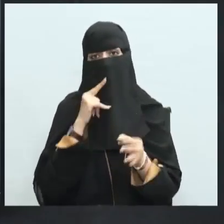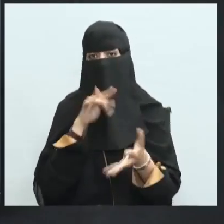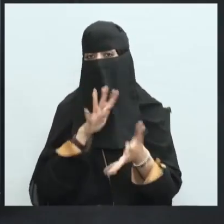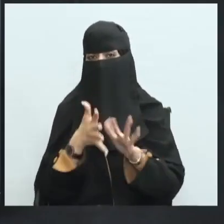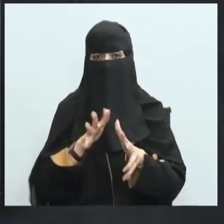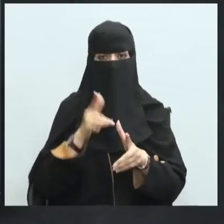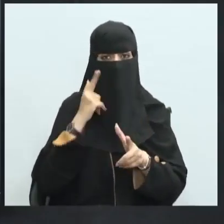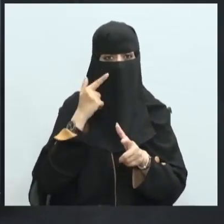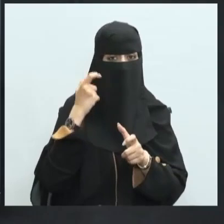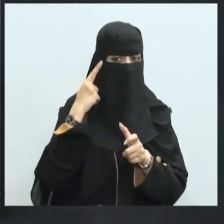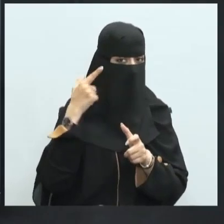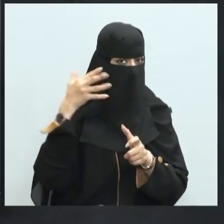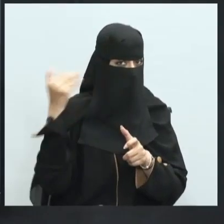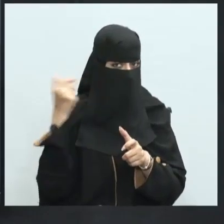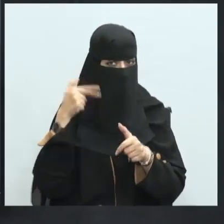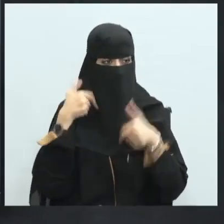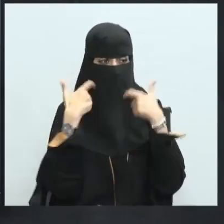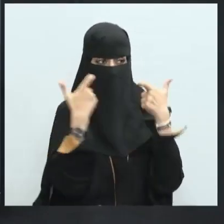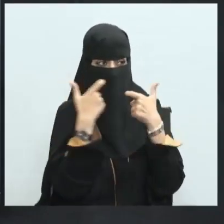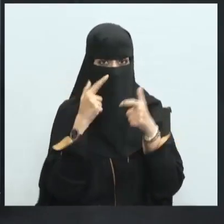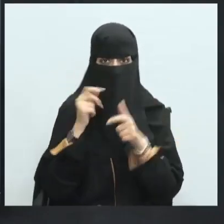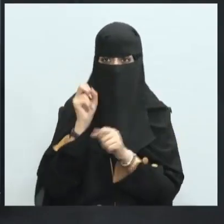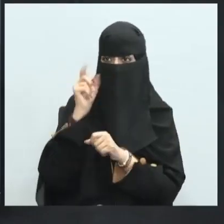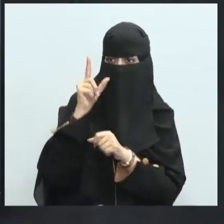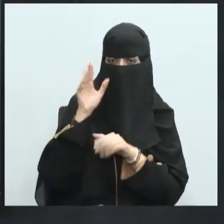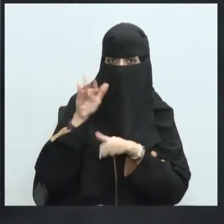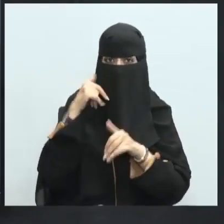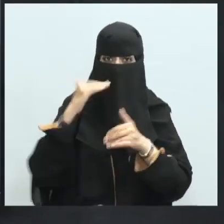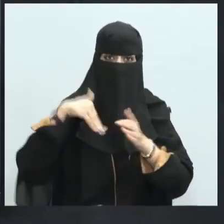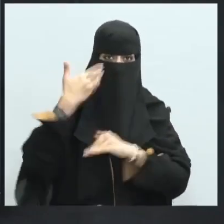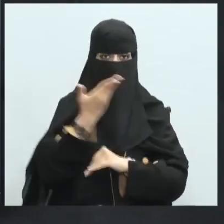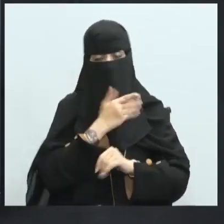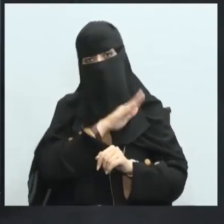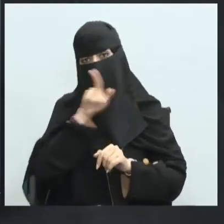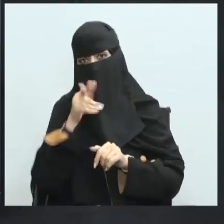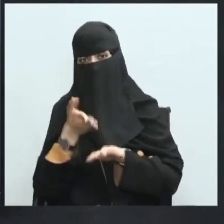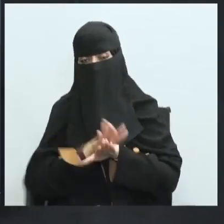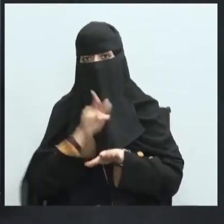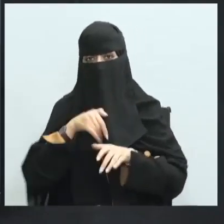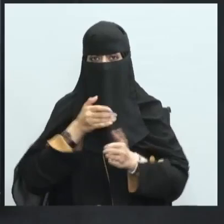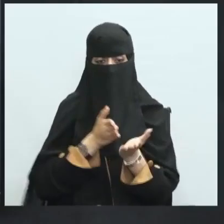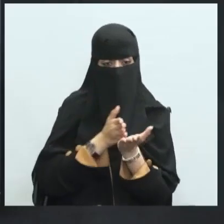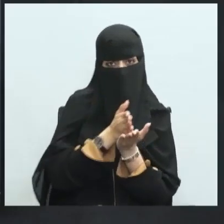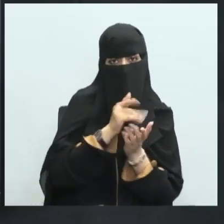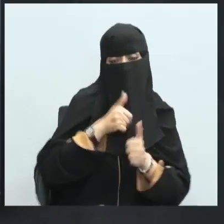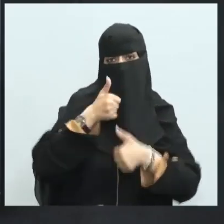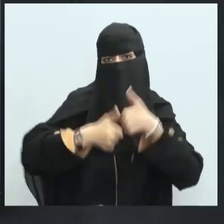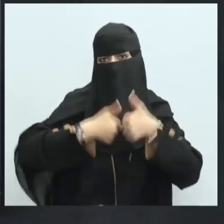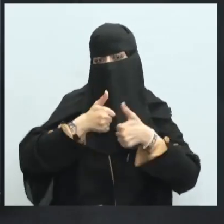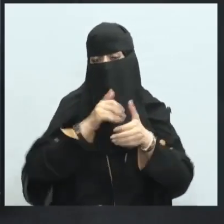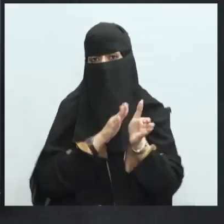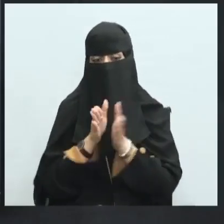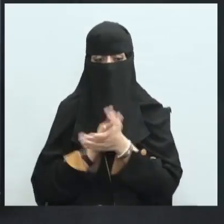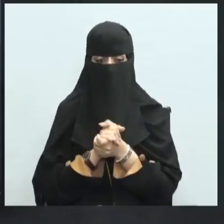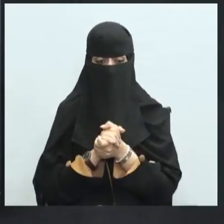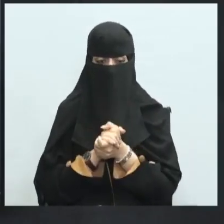تسمع لاحد الملاحظات او احد التنبيهات ويؤثر ذلك على سير او طبيعه حل